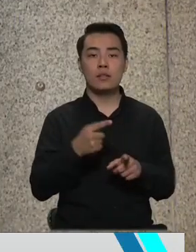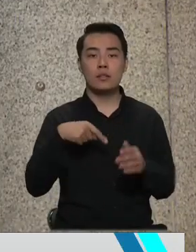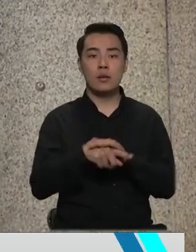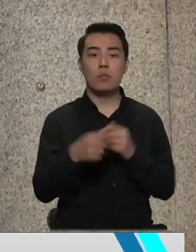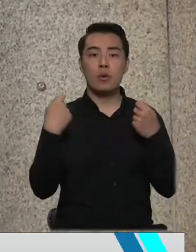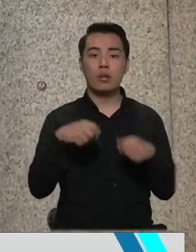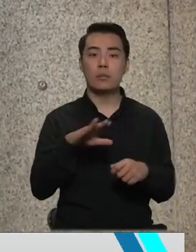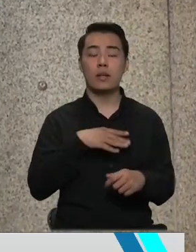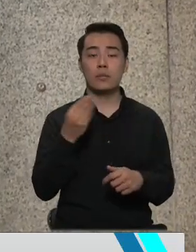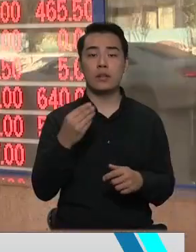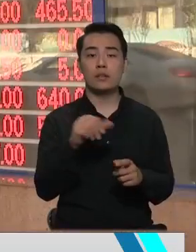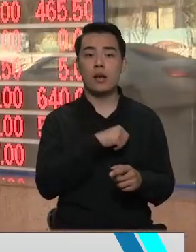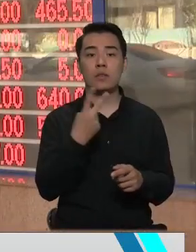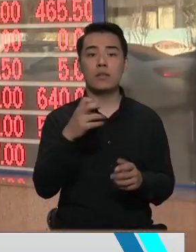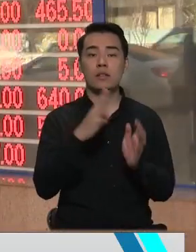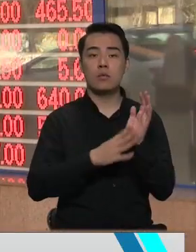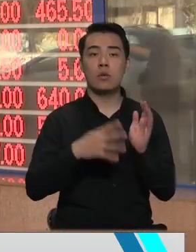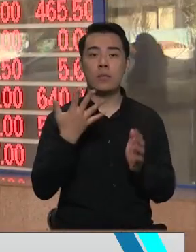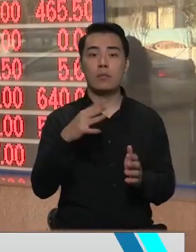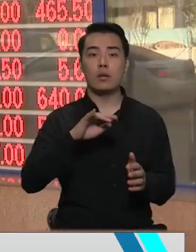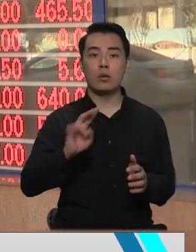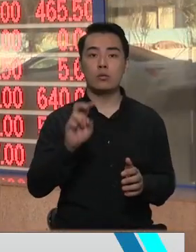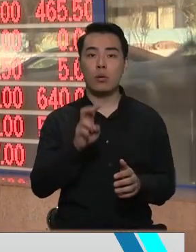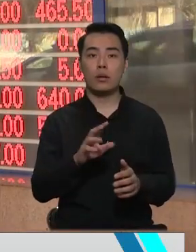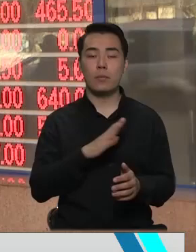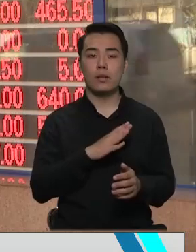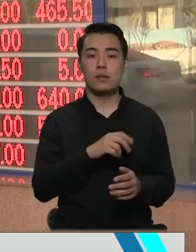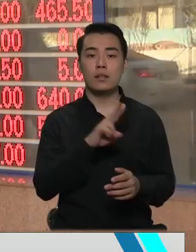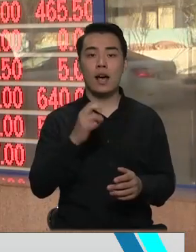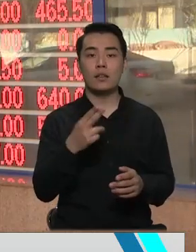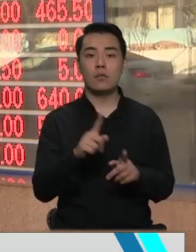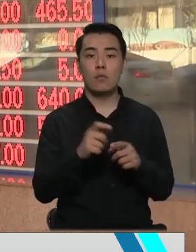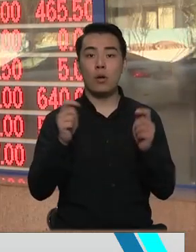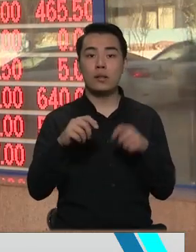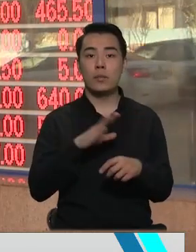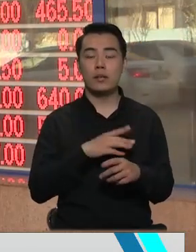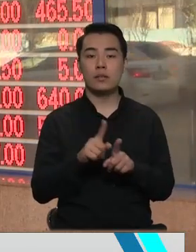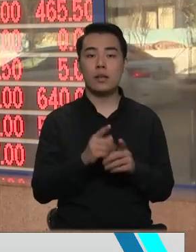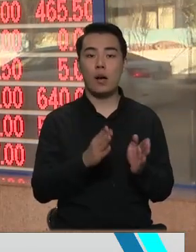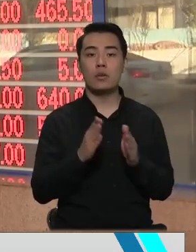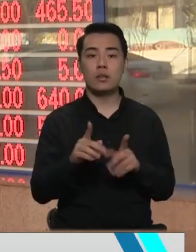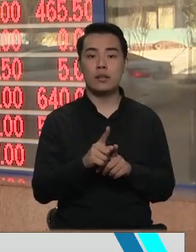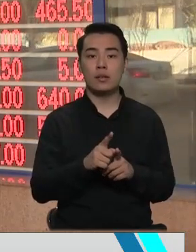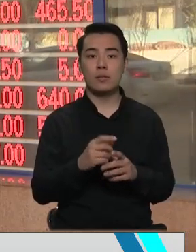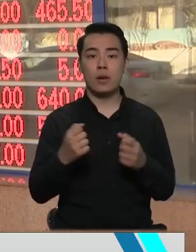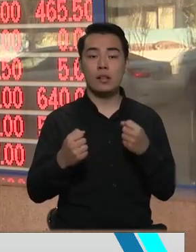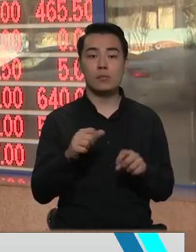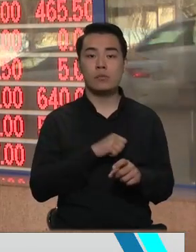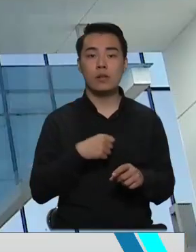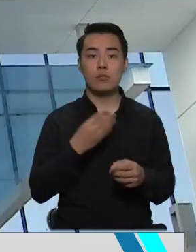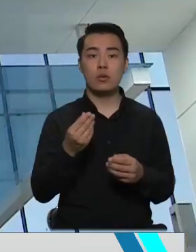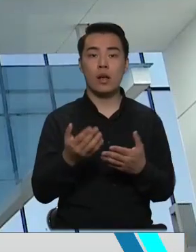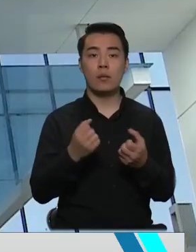продал на валютном рынке 295 миллионов долларов из нацфонда Для обеспечения трансферта в бюджет